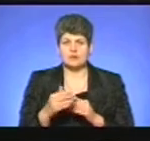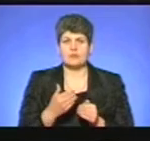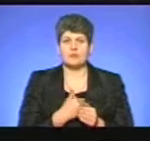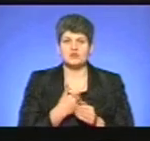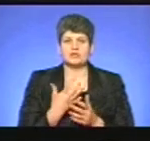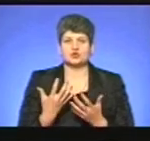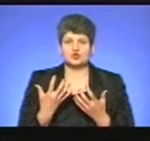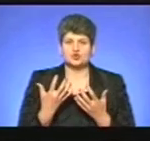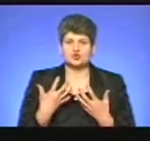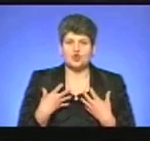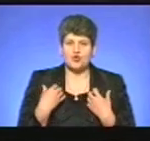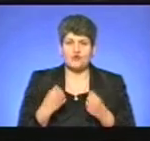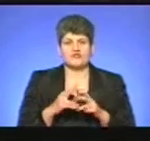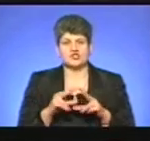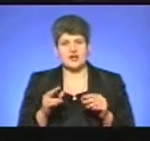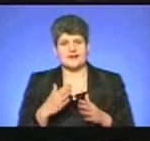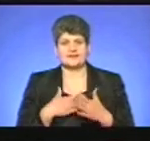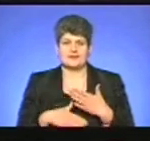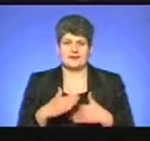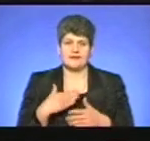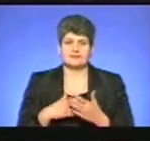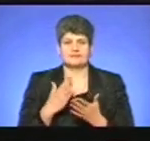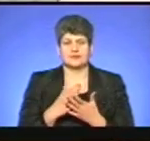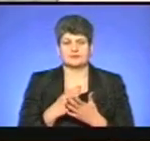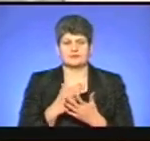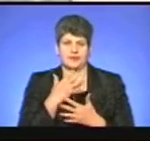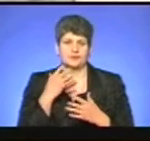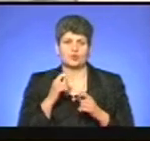здоров'я, щастя, радість, багато подарунків.